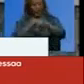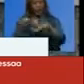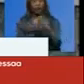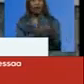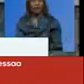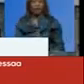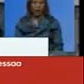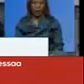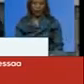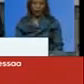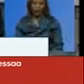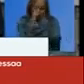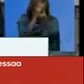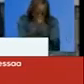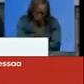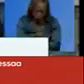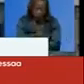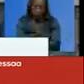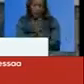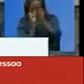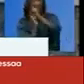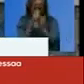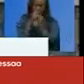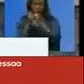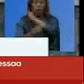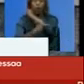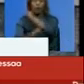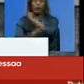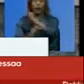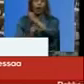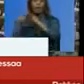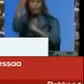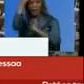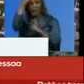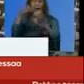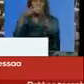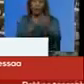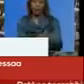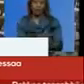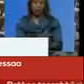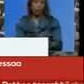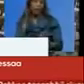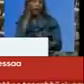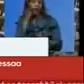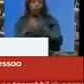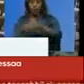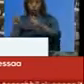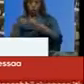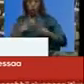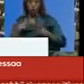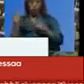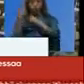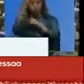አቀርባለሁ ክብሯን የተፎካካሪ ፖለቲካ ፓርቲ አመራሮች ከኢህአዴግ ውጪ ያሉ